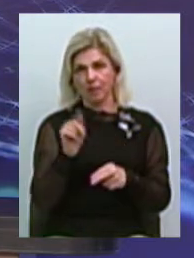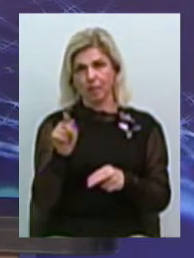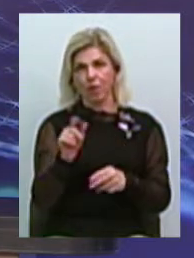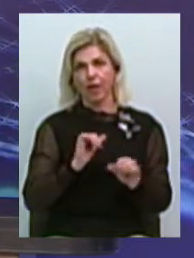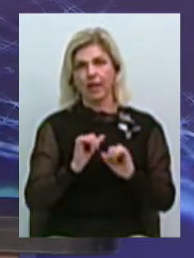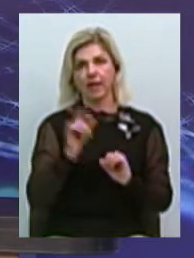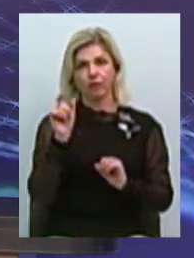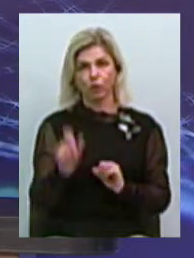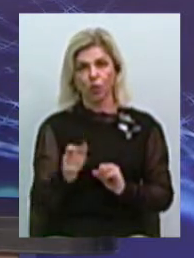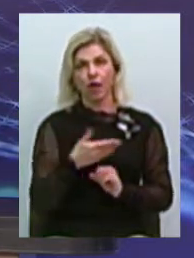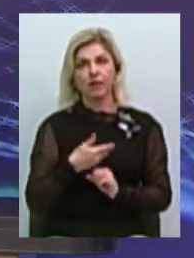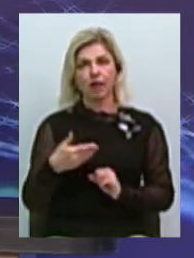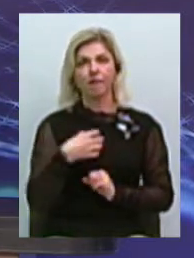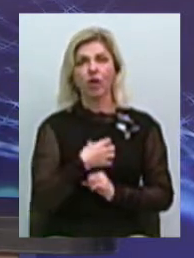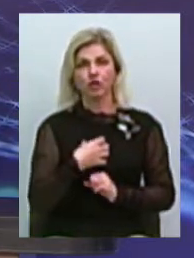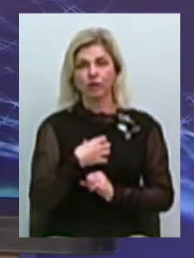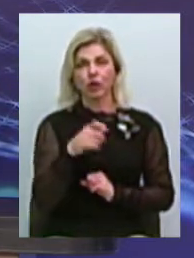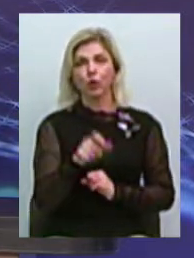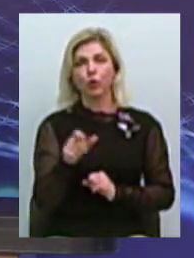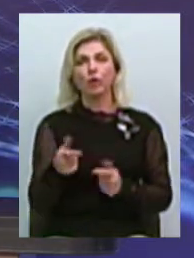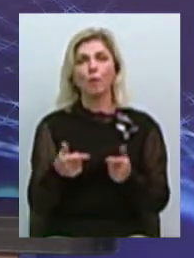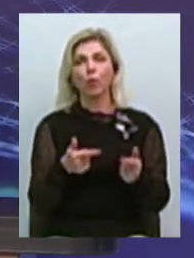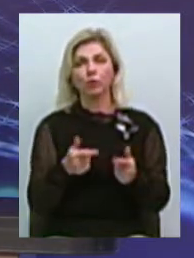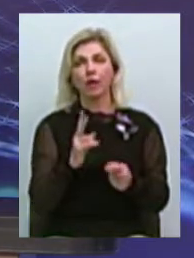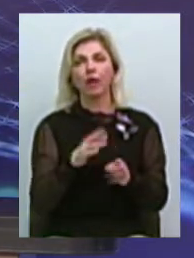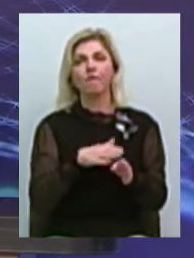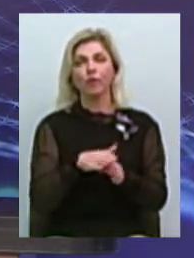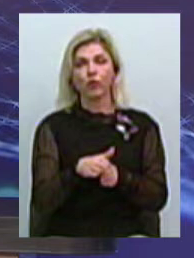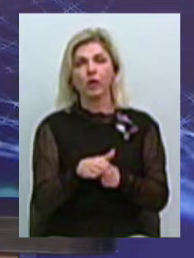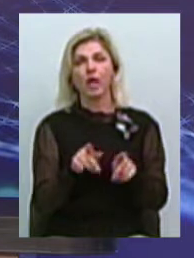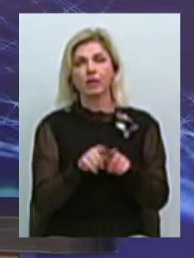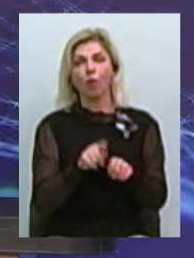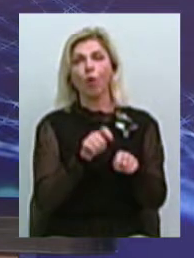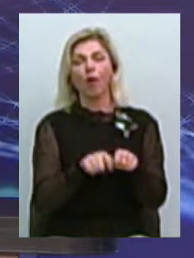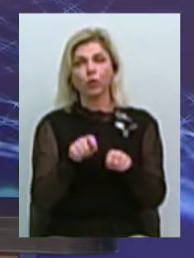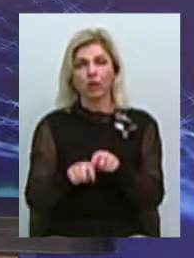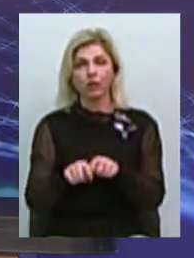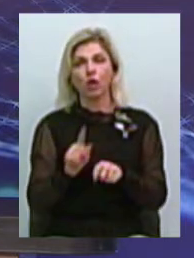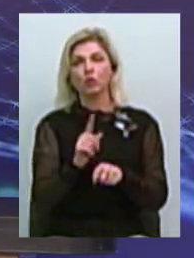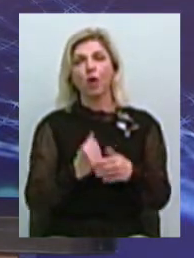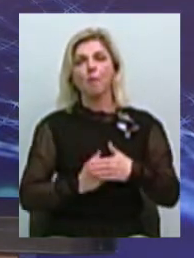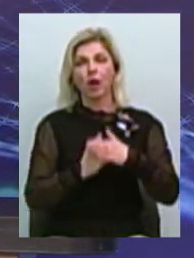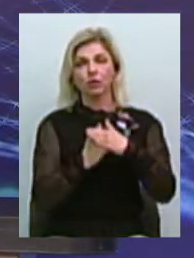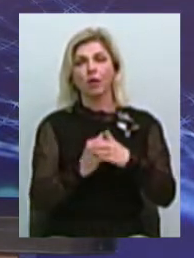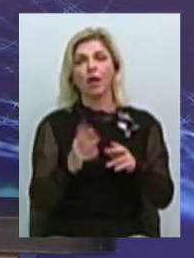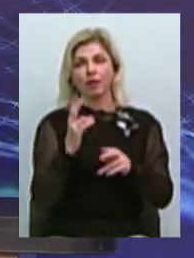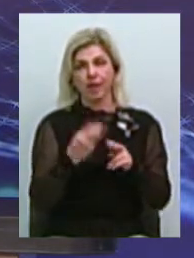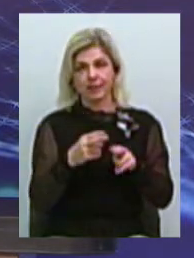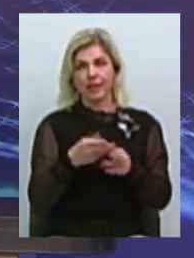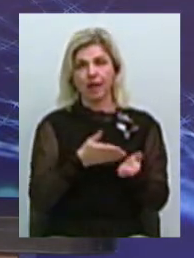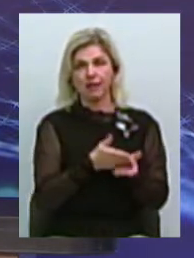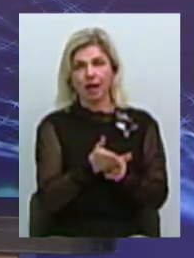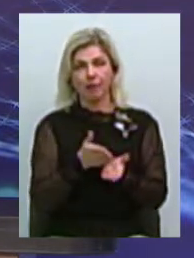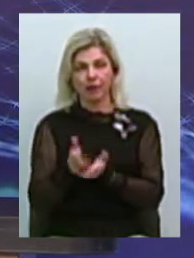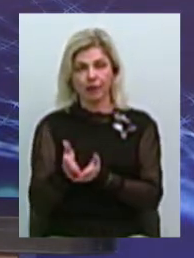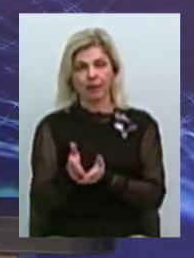І нам важливо людей підготувати до здійснення інституційного аудиту, який базується на цих же самих напрямках, на цих